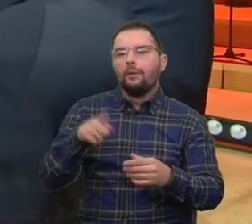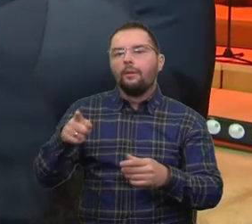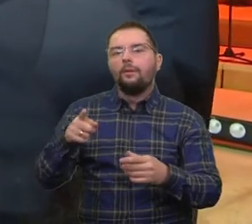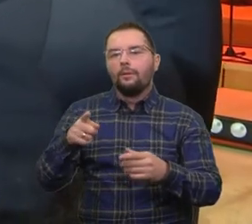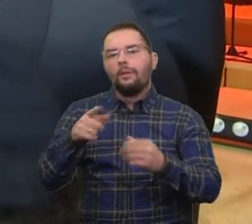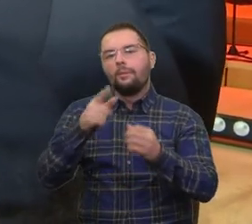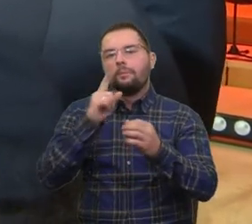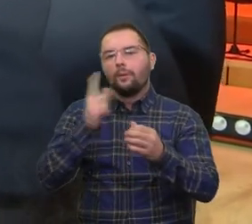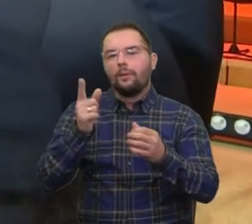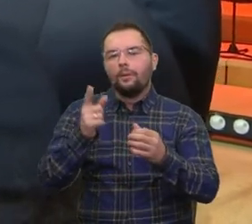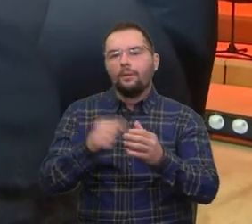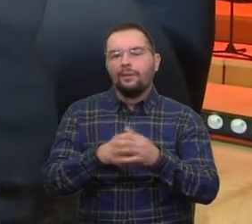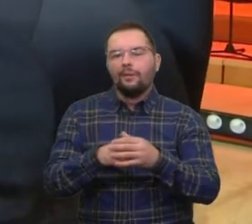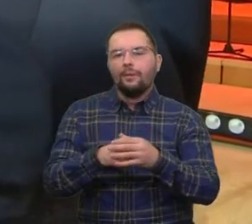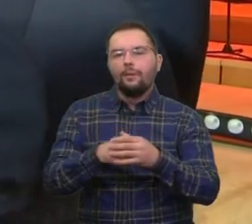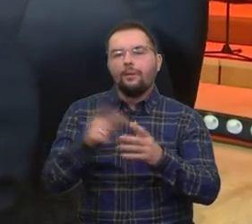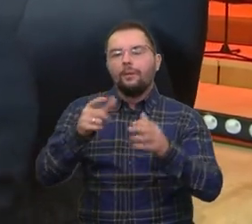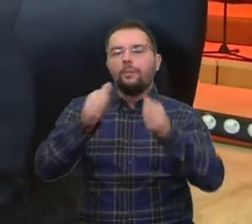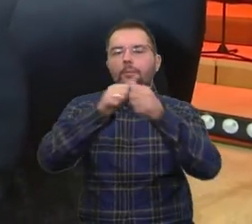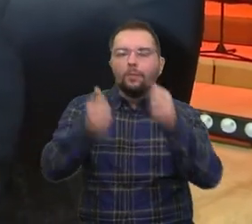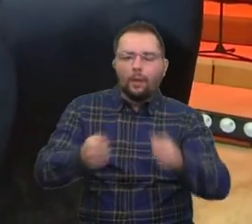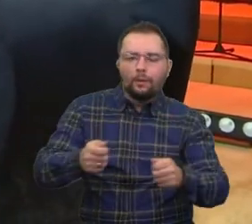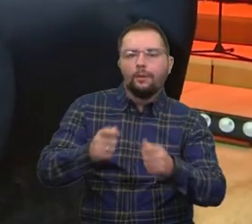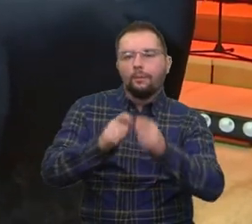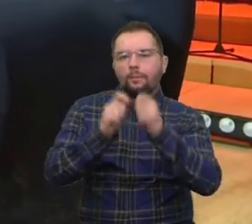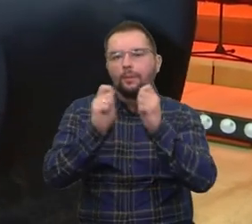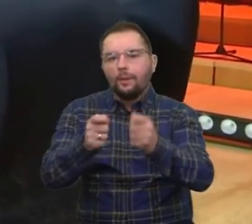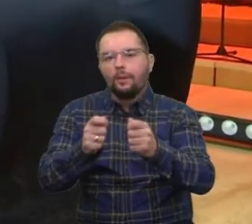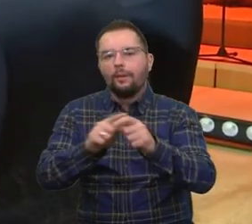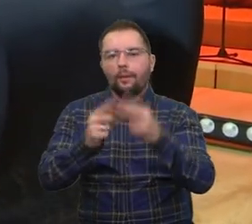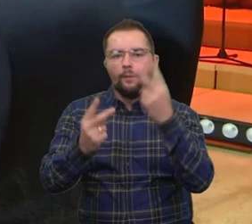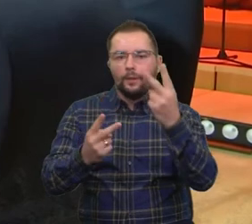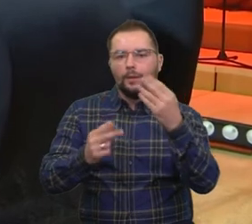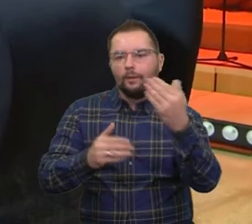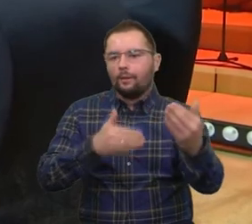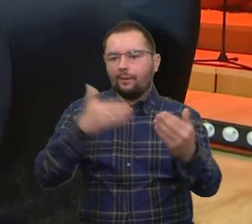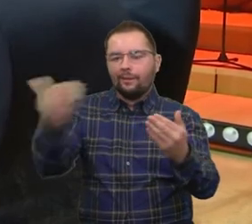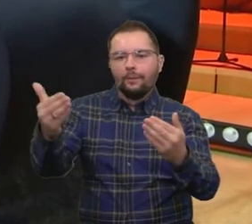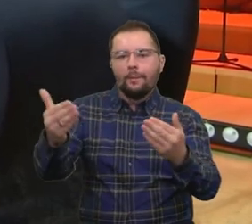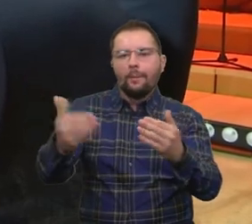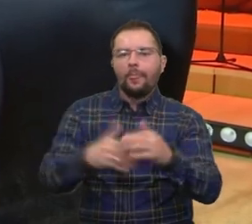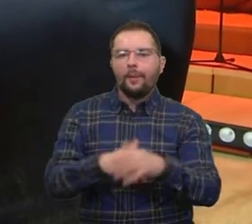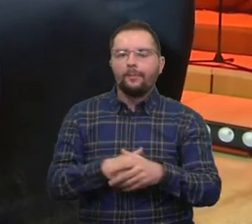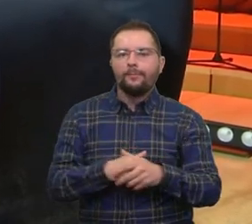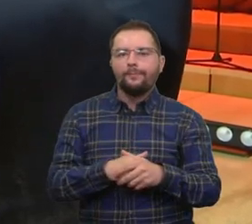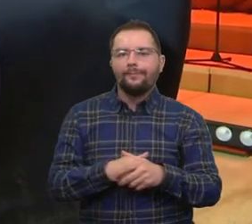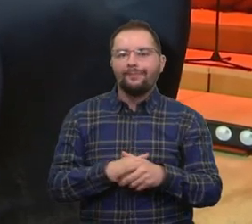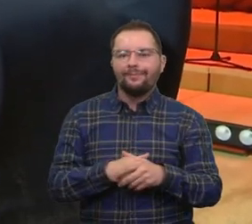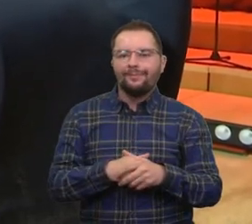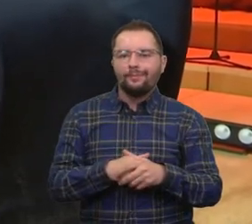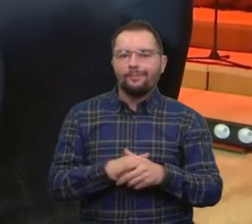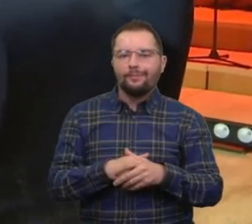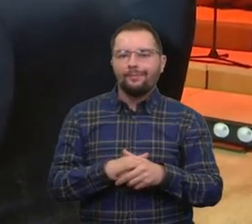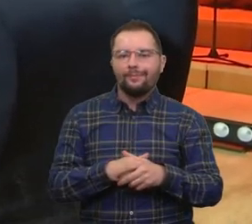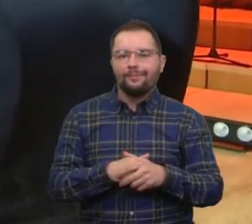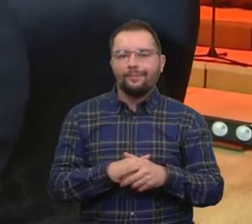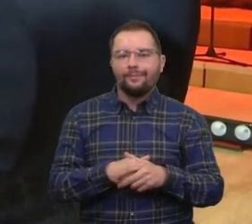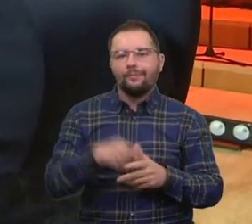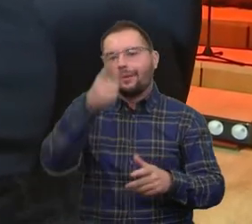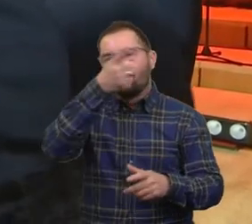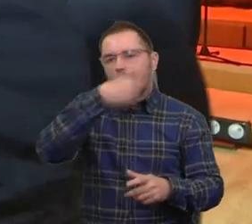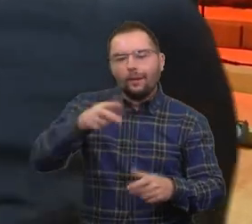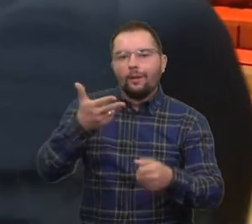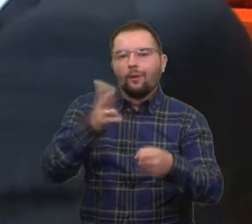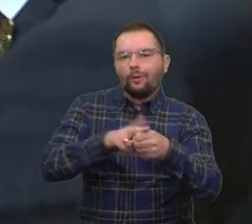wyróżnienia, podziękowania, statuetki, prezenty będą wędrowe w dwie strony. My z tej perspektywy widzimy, że niektórzy z naszych